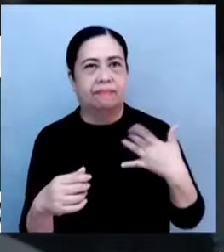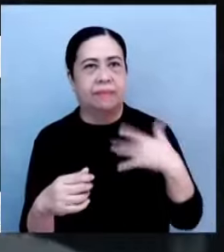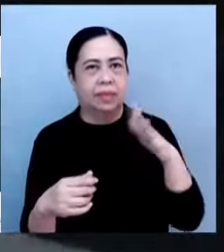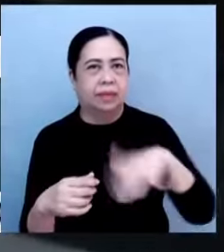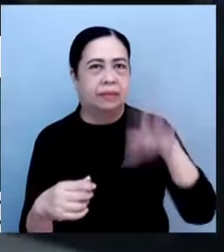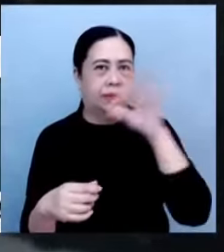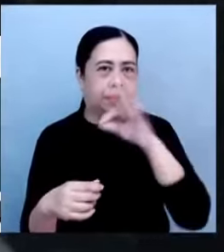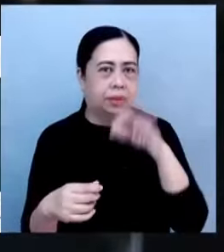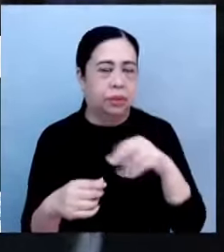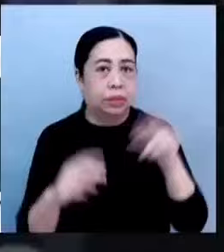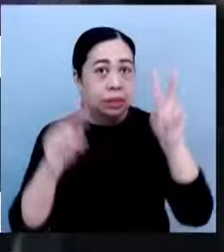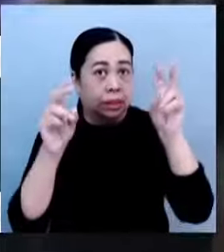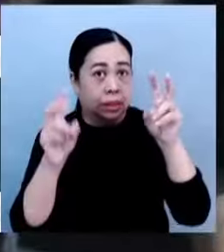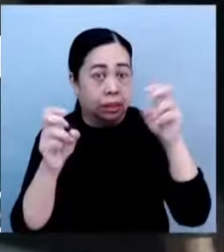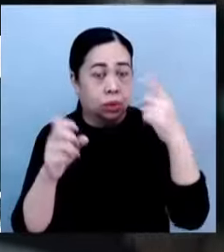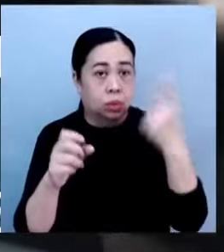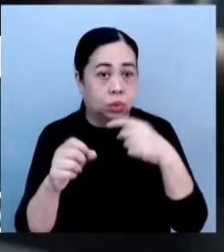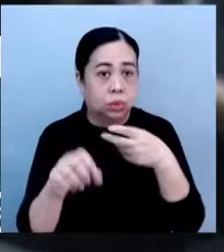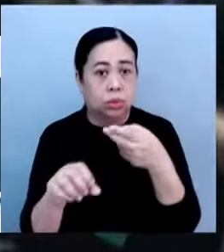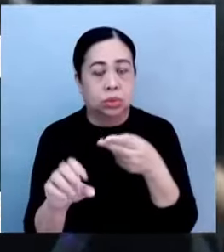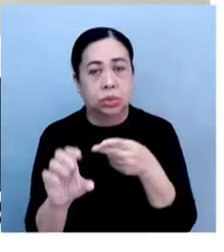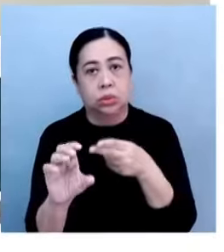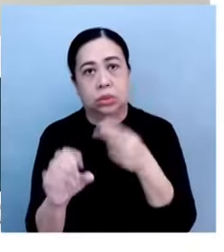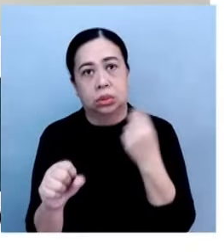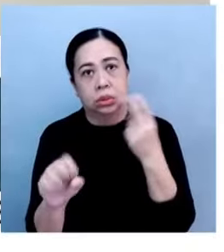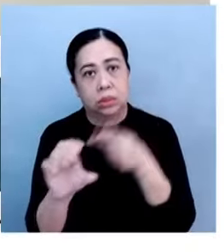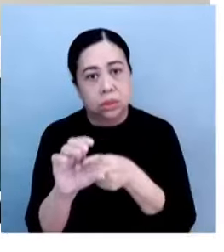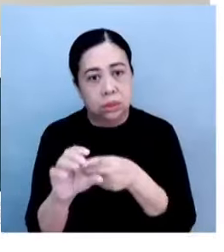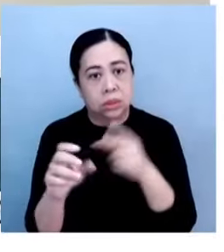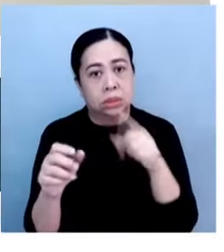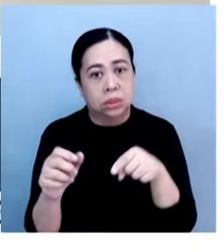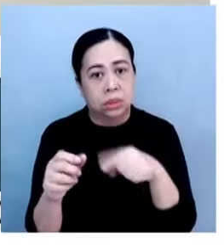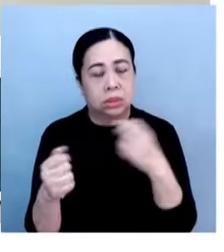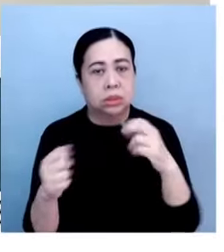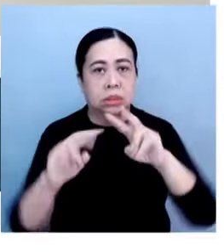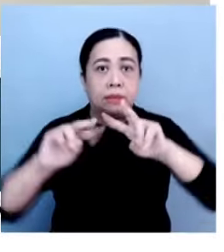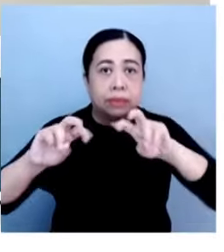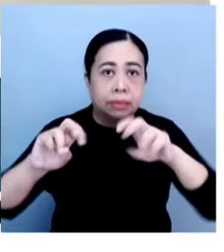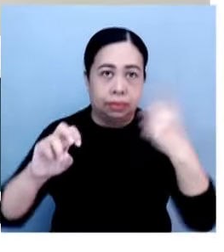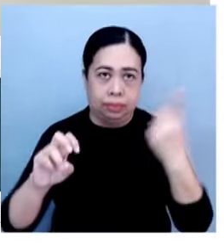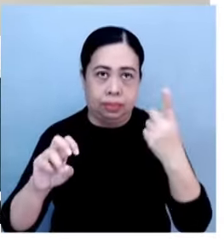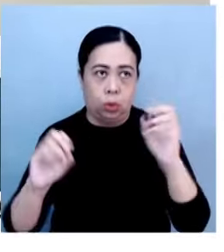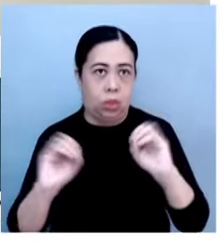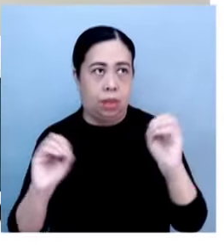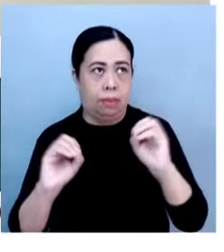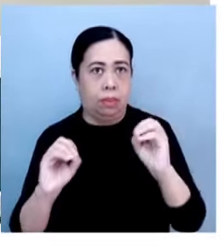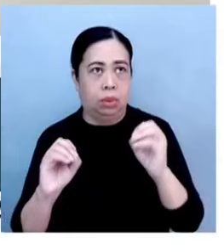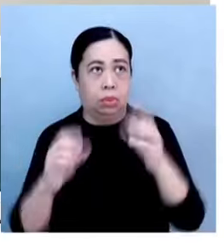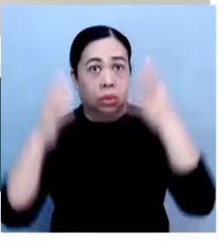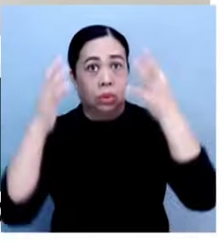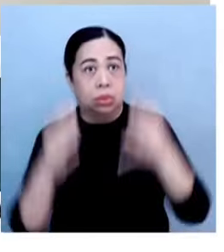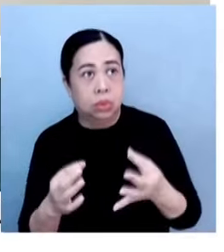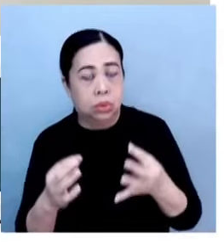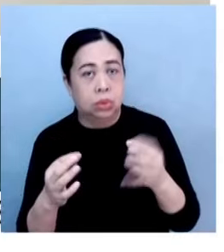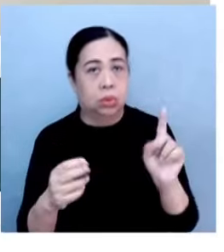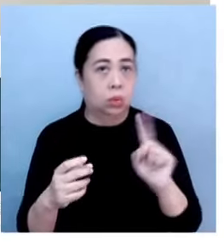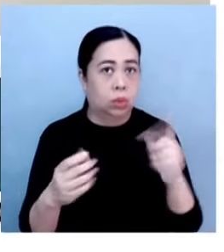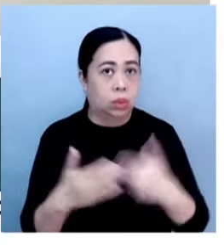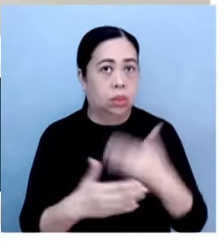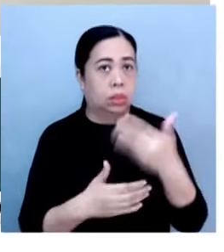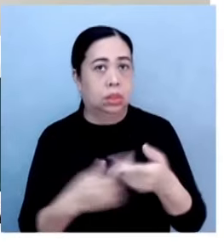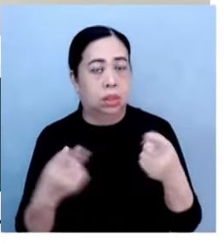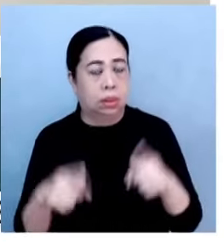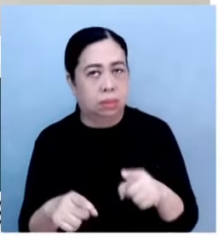pa lang natin dito, and let's be clear, is the investigation. Wala pa naman yung resolution or kung ano yung mangyayari.